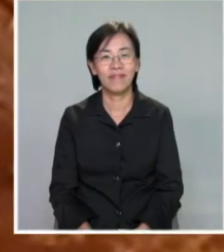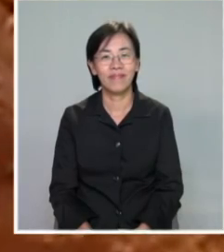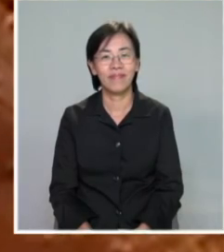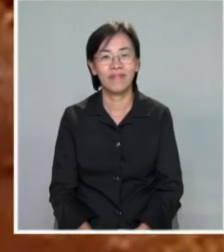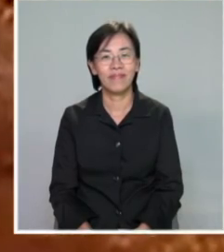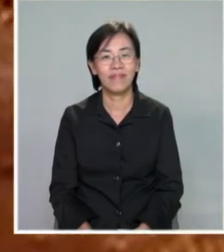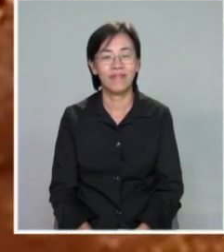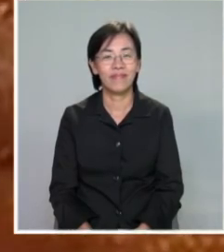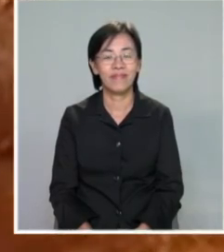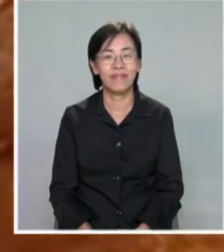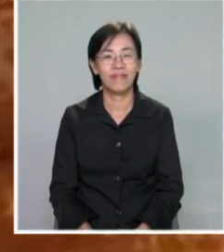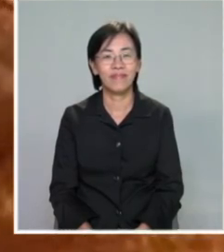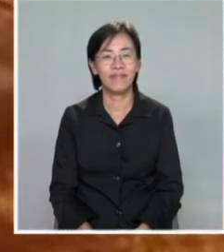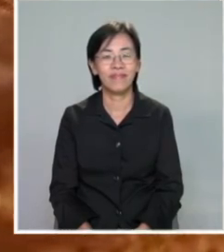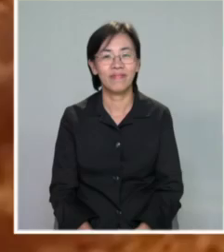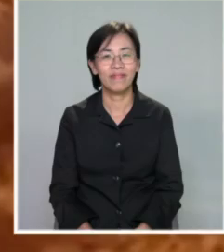นัก